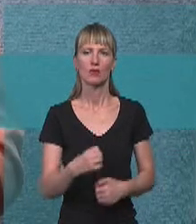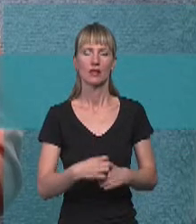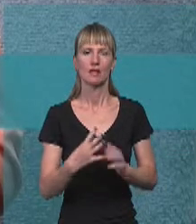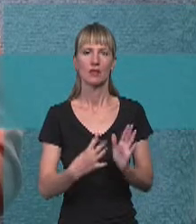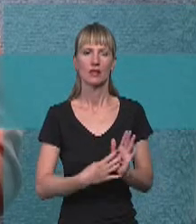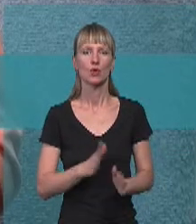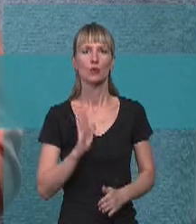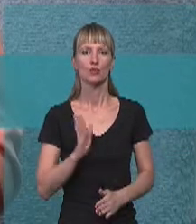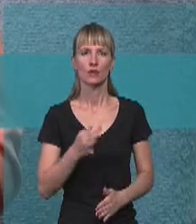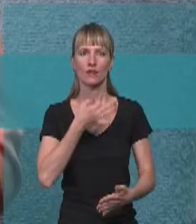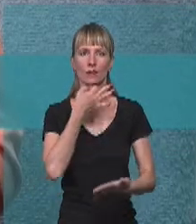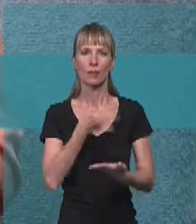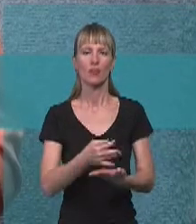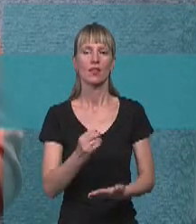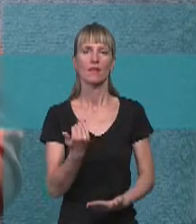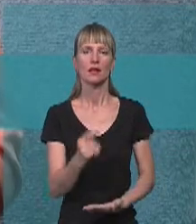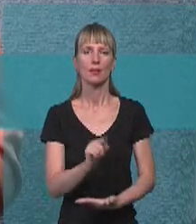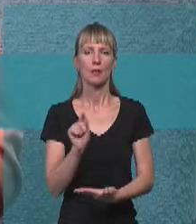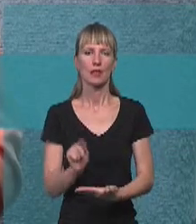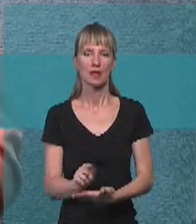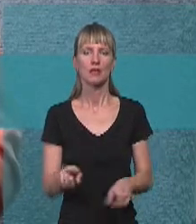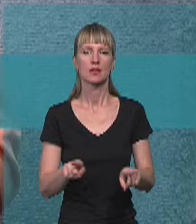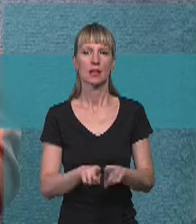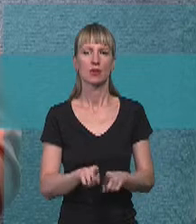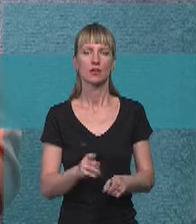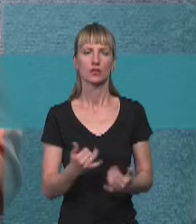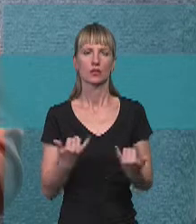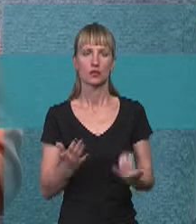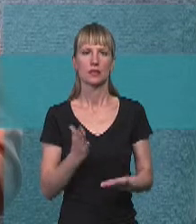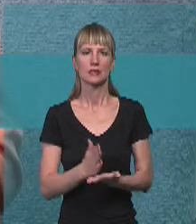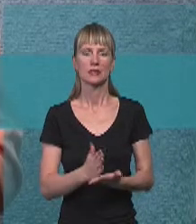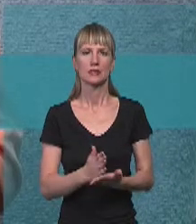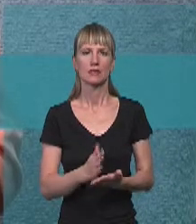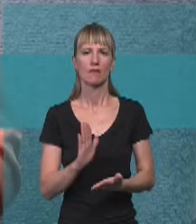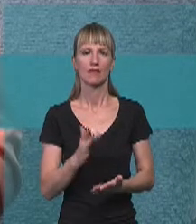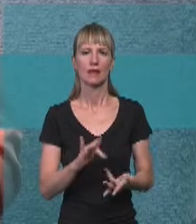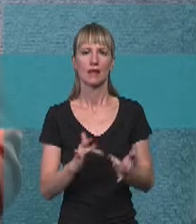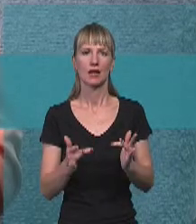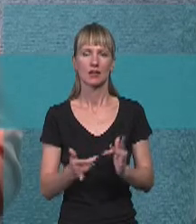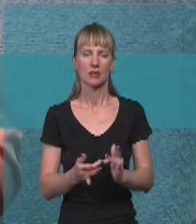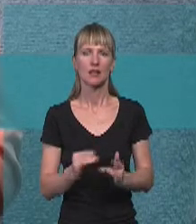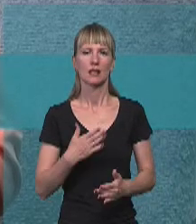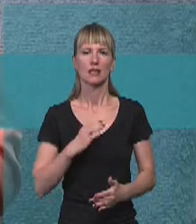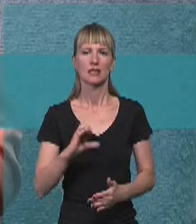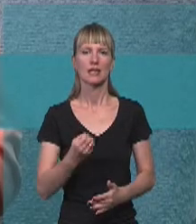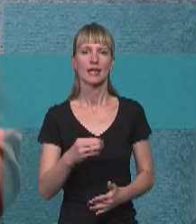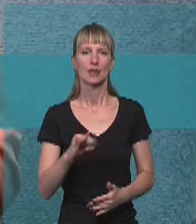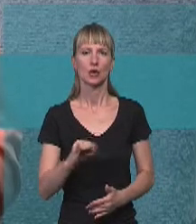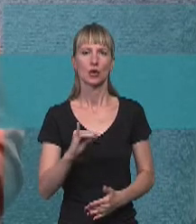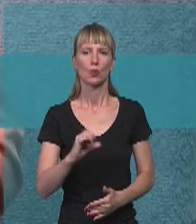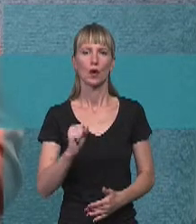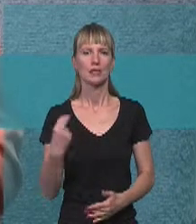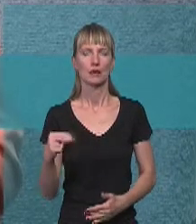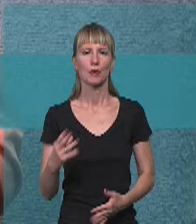239-02-19. Будемо відповідати на ваші запитання. Також триває наживо трансляція програми у Фейсбуці та на нашому сайті